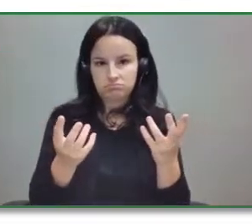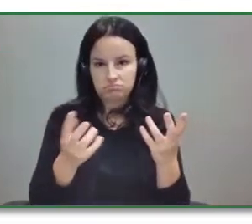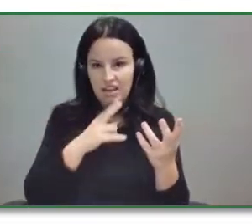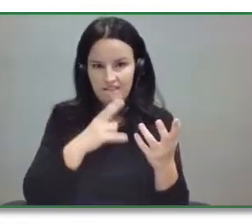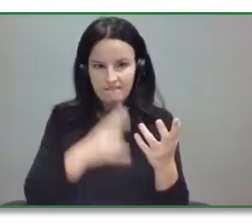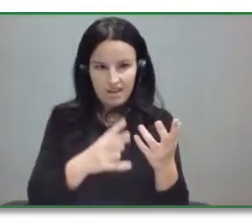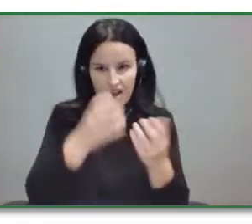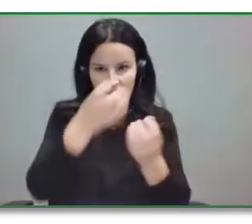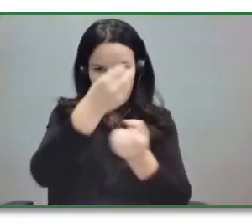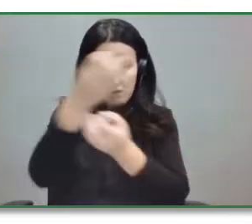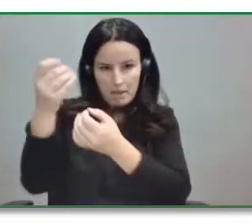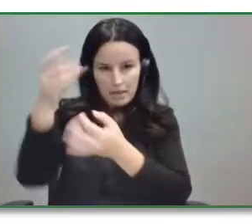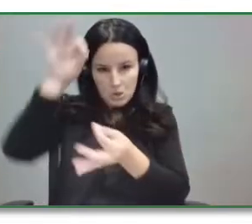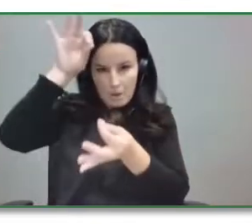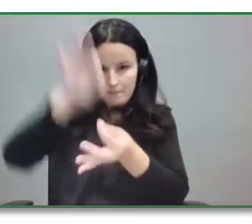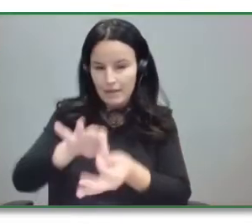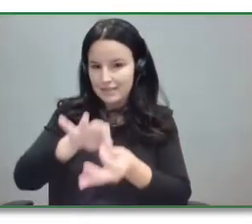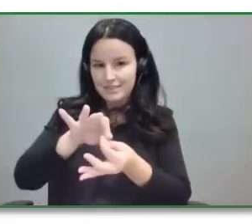sur les